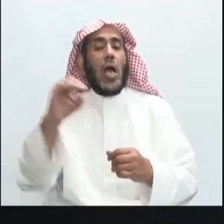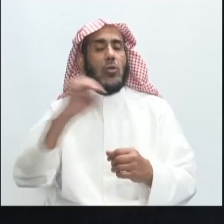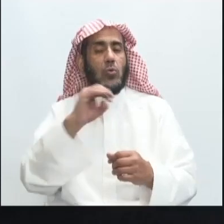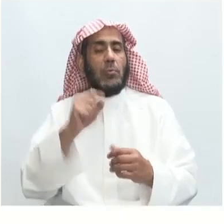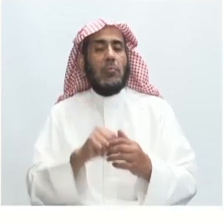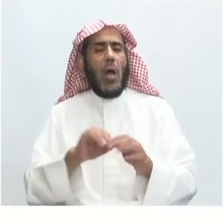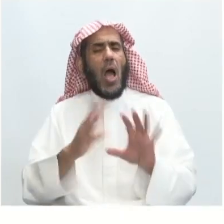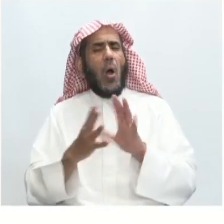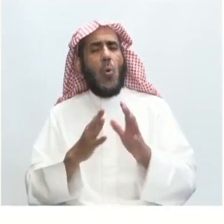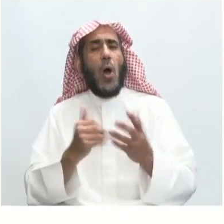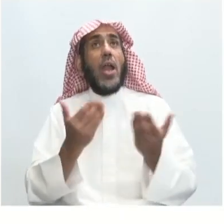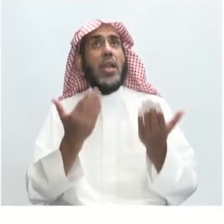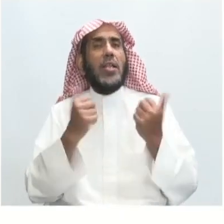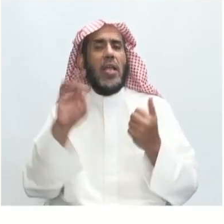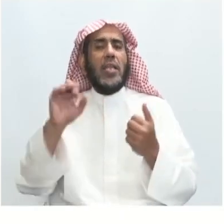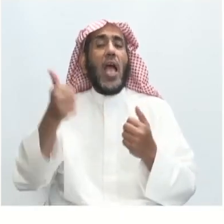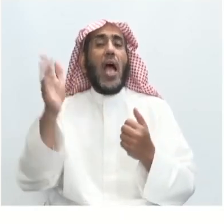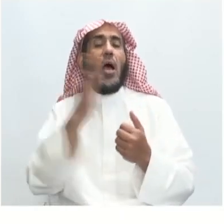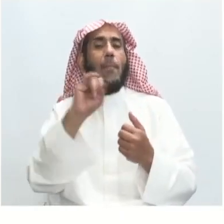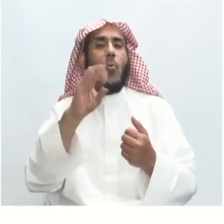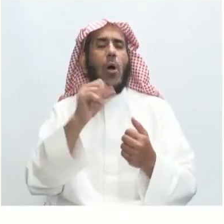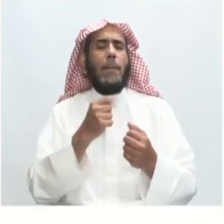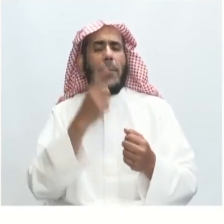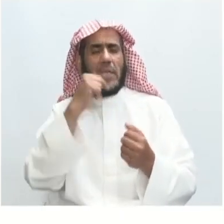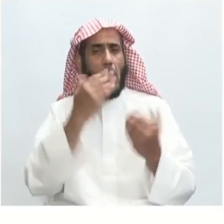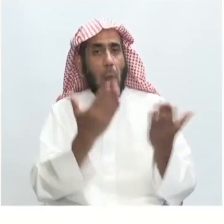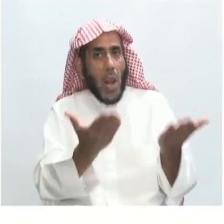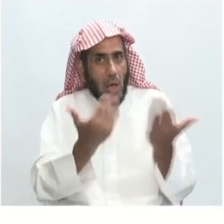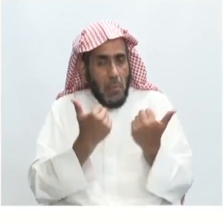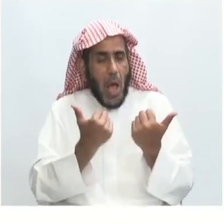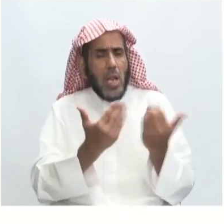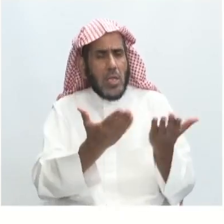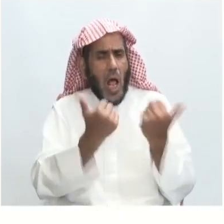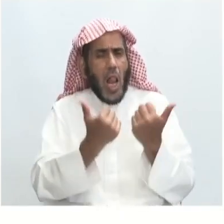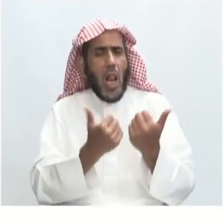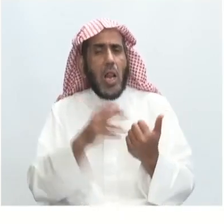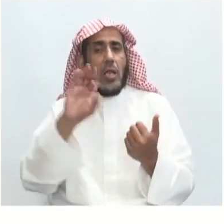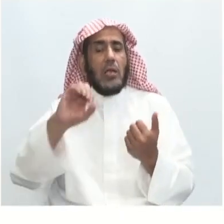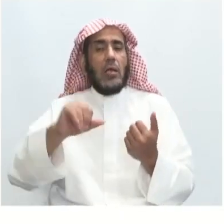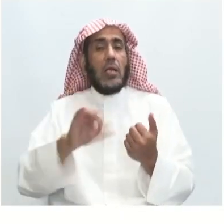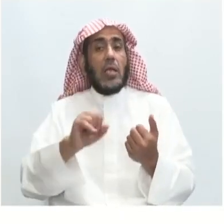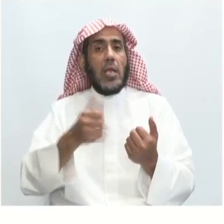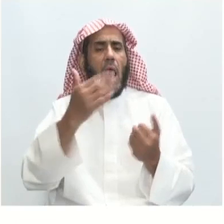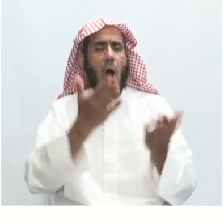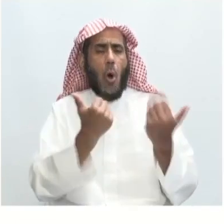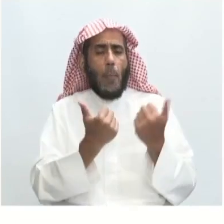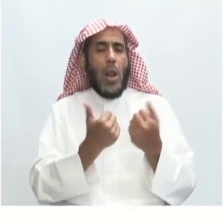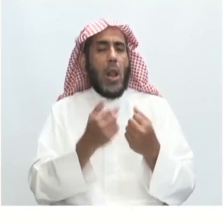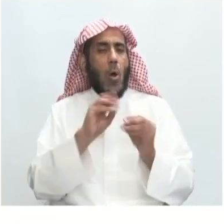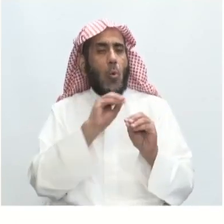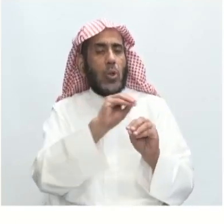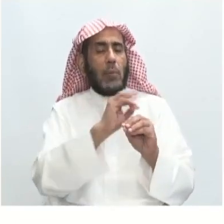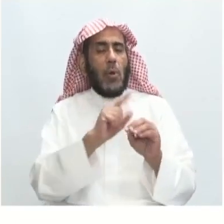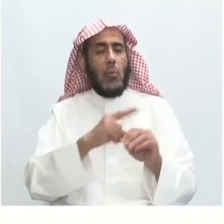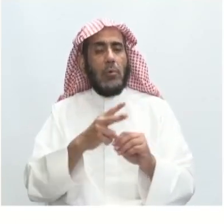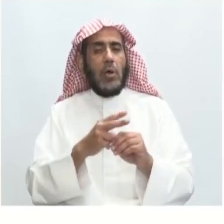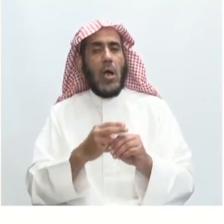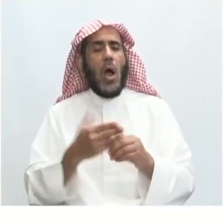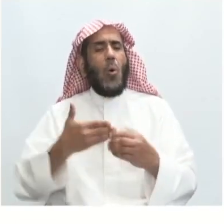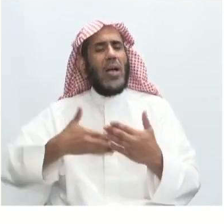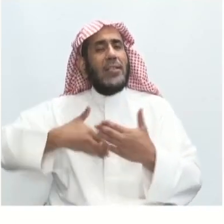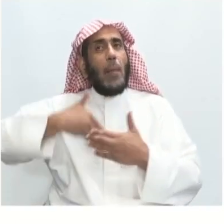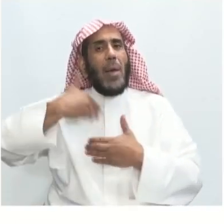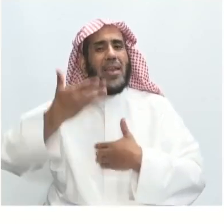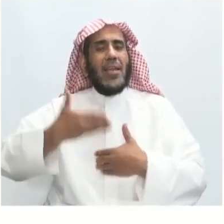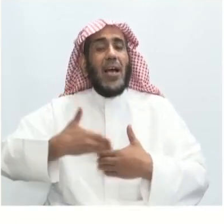عن ذلك او النداء اقول يا محمد هنا طلب الاقبال طلب الاقبال ان تقبل اليه حتى اعطيك معلومه بعد ذلك او التمني